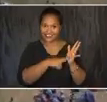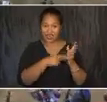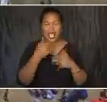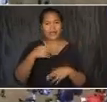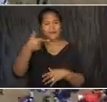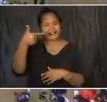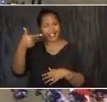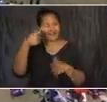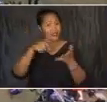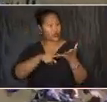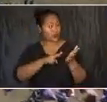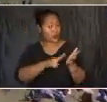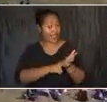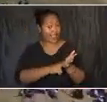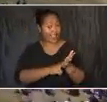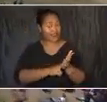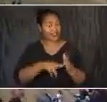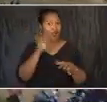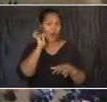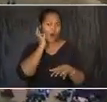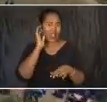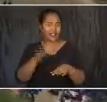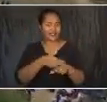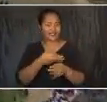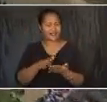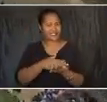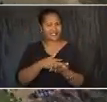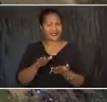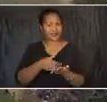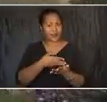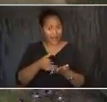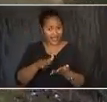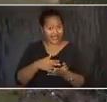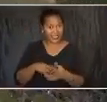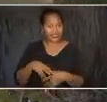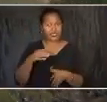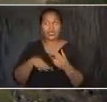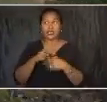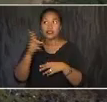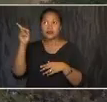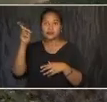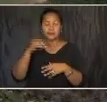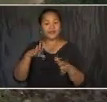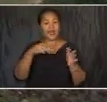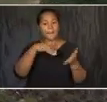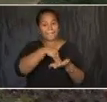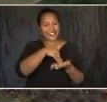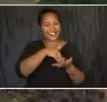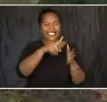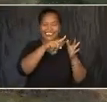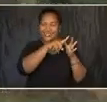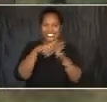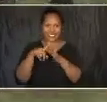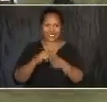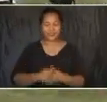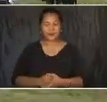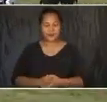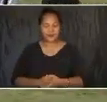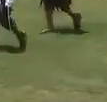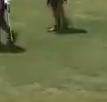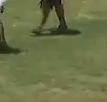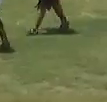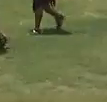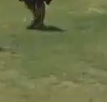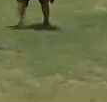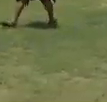UN white painted Bushmasters in right now deployed in the Middle East. तो जैसा कि थोड़ी देर